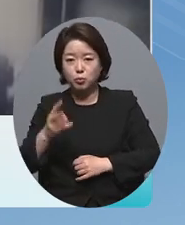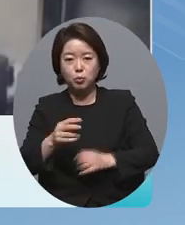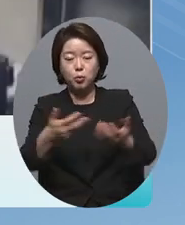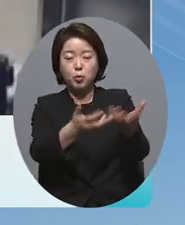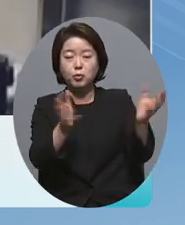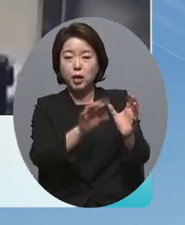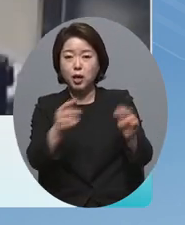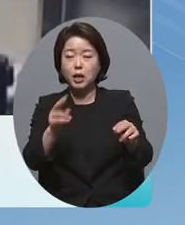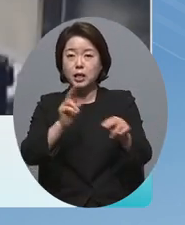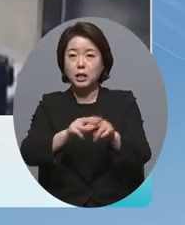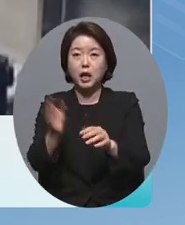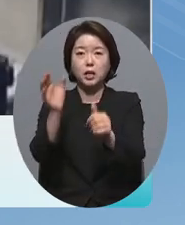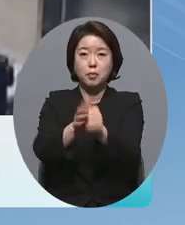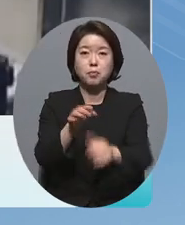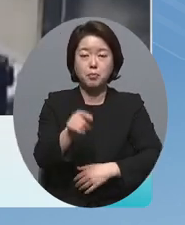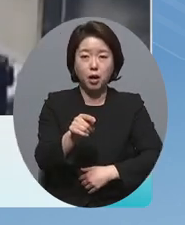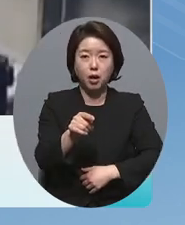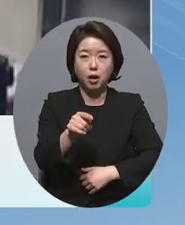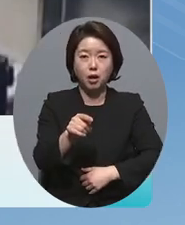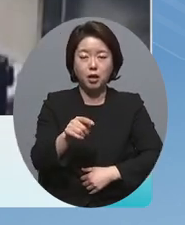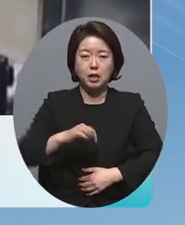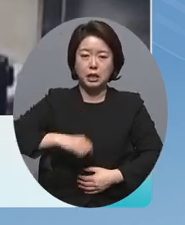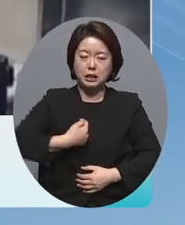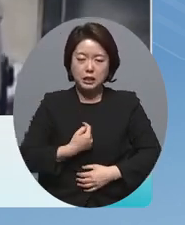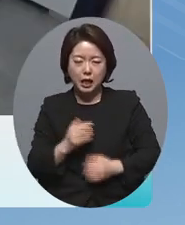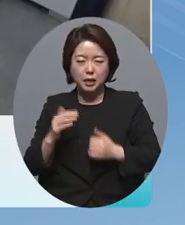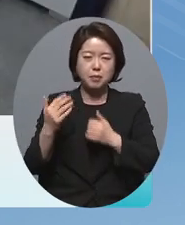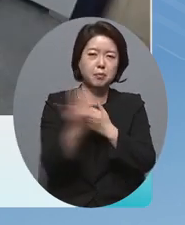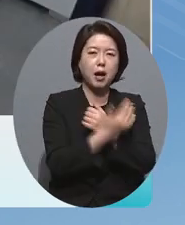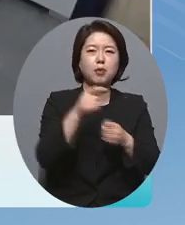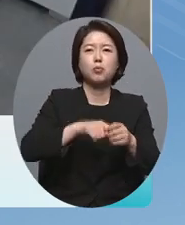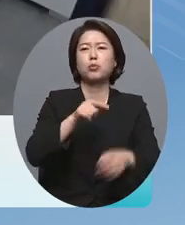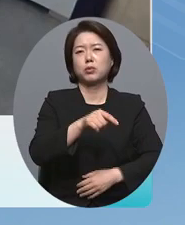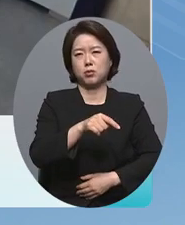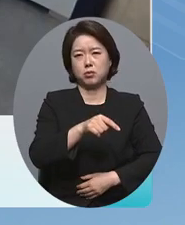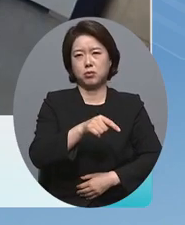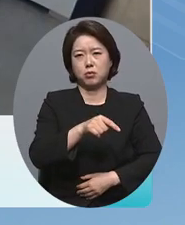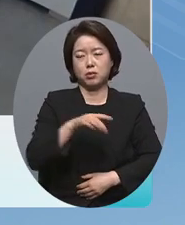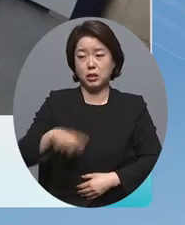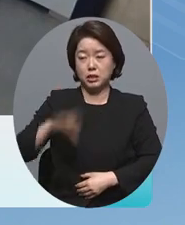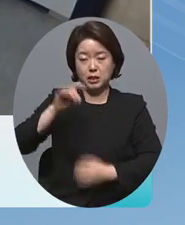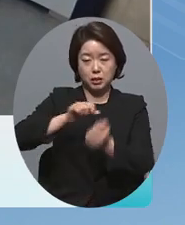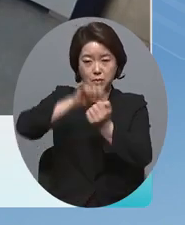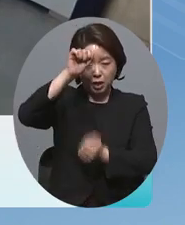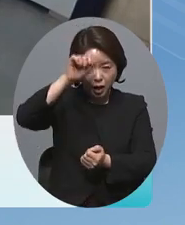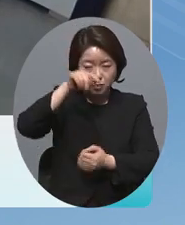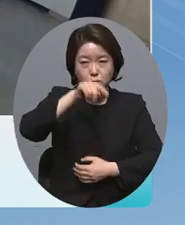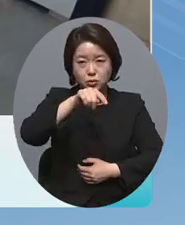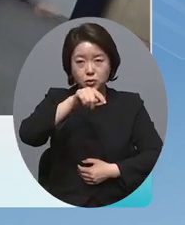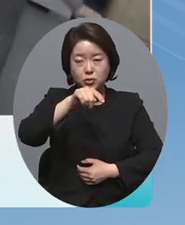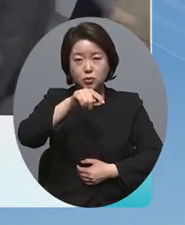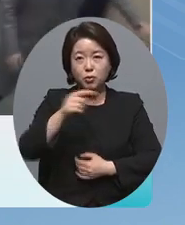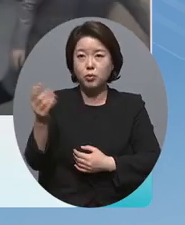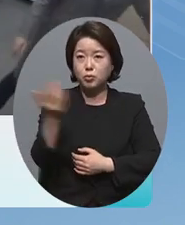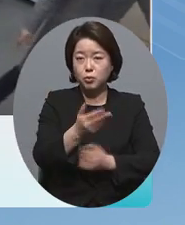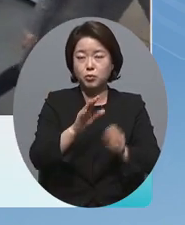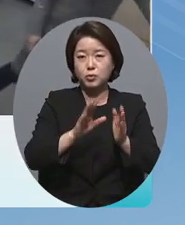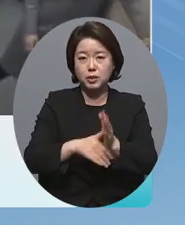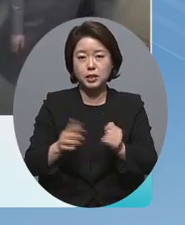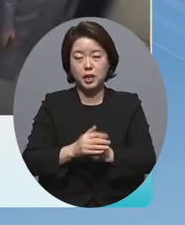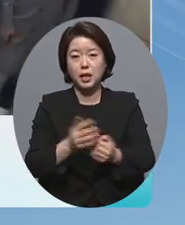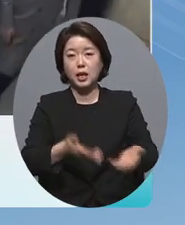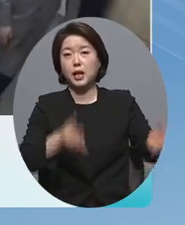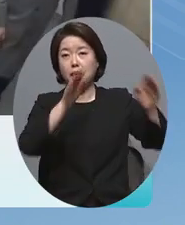결과적으로는 뭐냐면 다 방탄하려고 지금 이렇게 하는 거죠. 그리고 처음에 압수수색 영장 법원에서 내줬을 때 사실